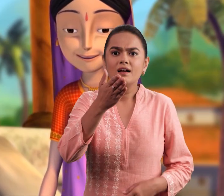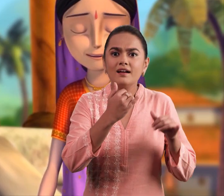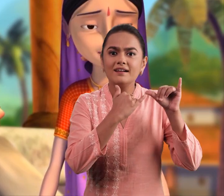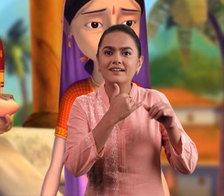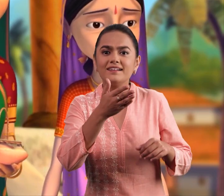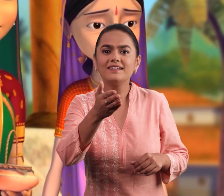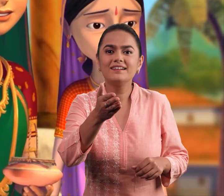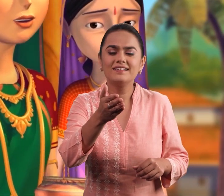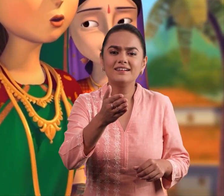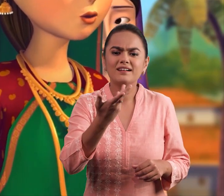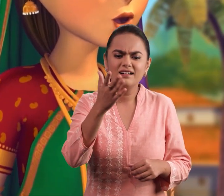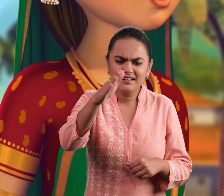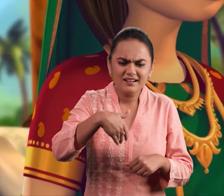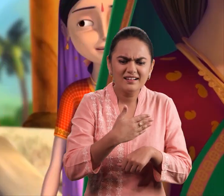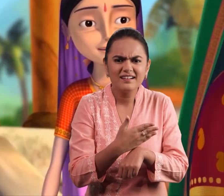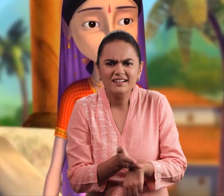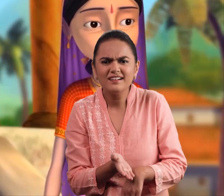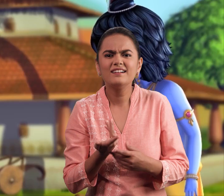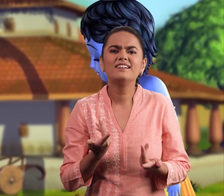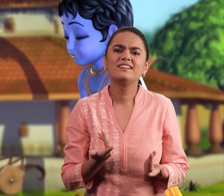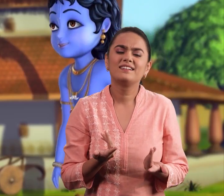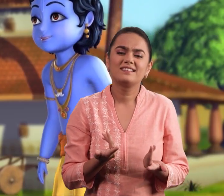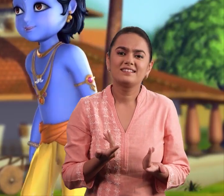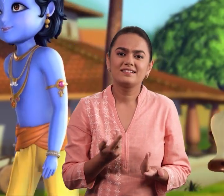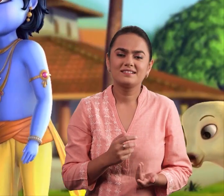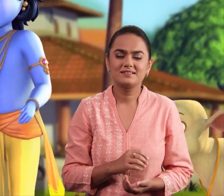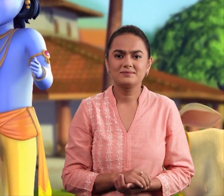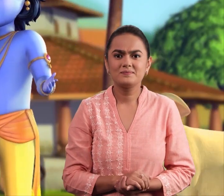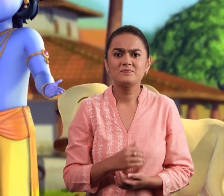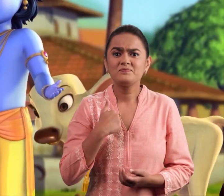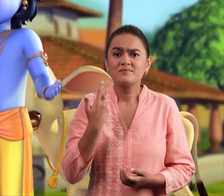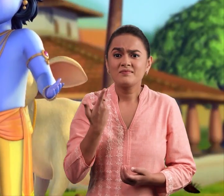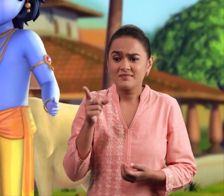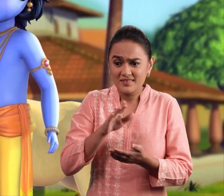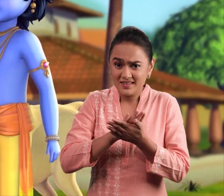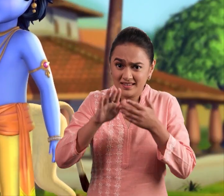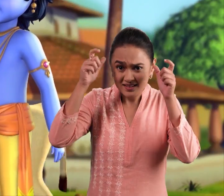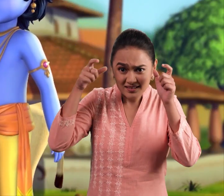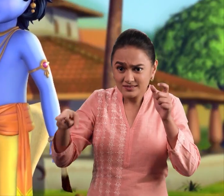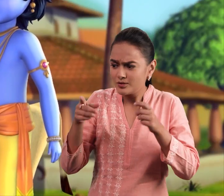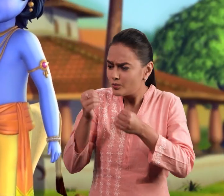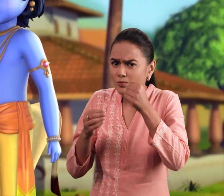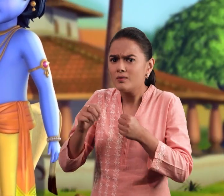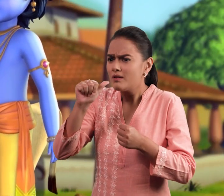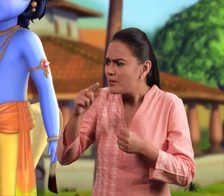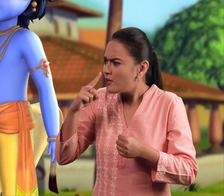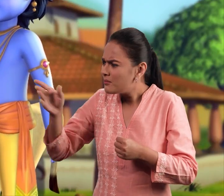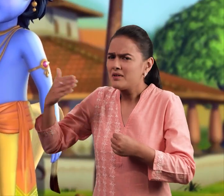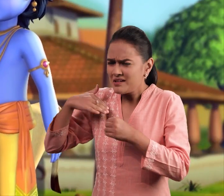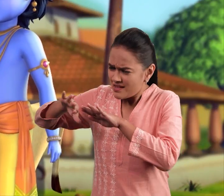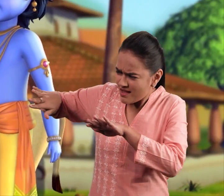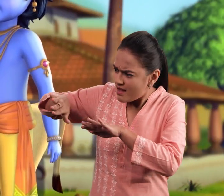ओह कृष्णा, आने में इतनी देर क्यों लगा दी? मैं हंसी को उसकी माता से अलग ही नहीं कर पा रहा